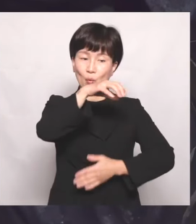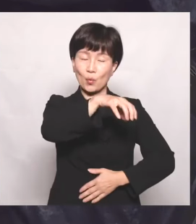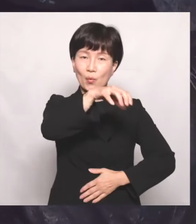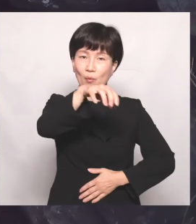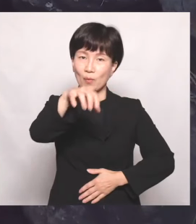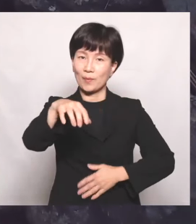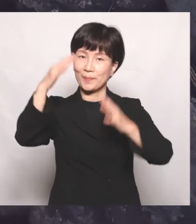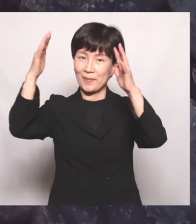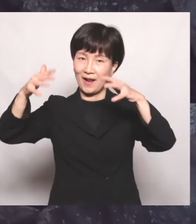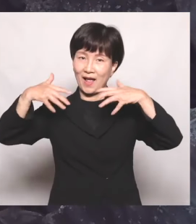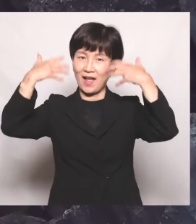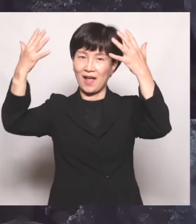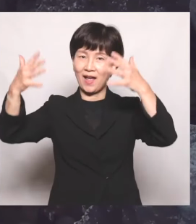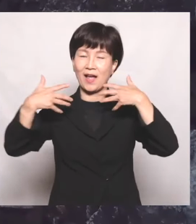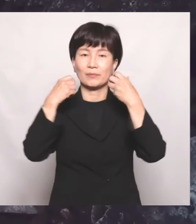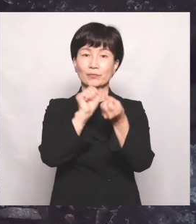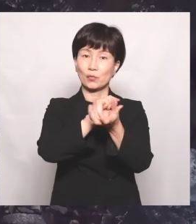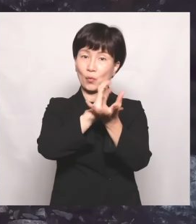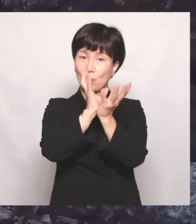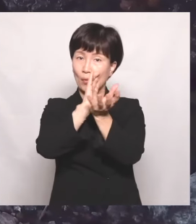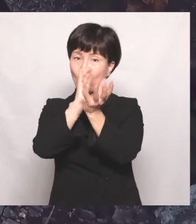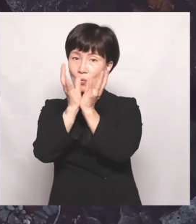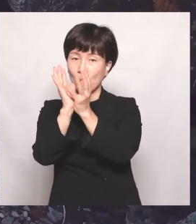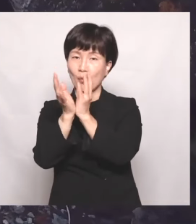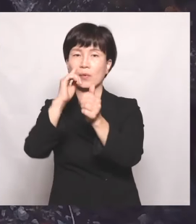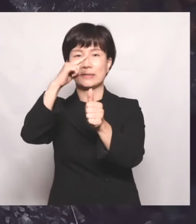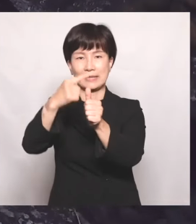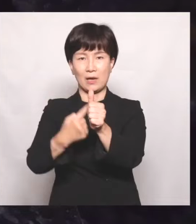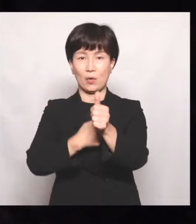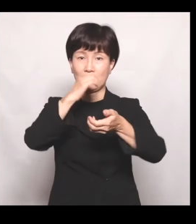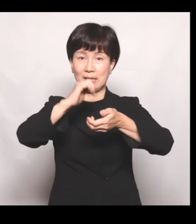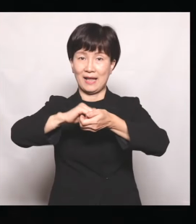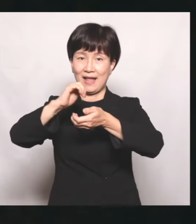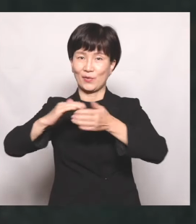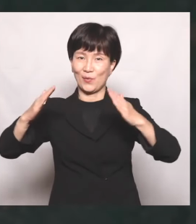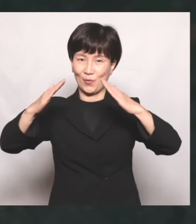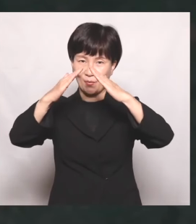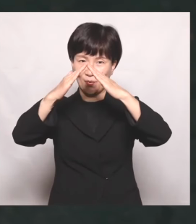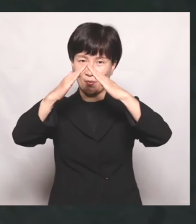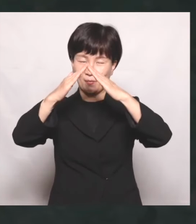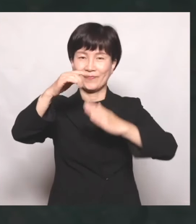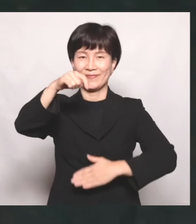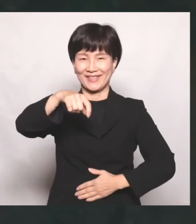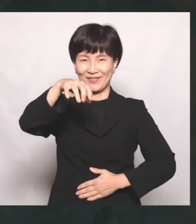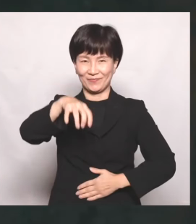돌이 어울리고 바람이 오고 가며 꽃이 노을대는 자연 하나.